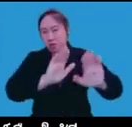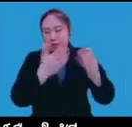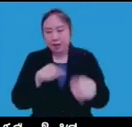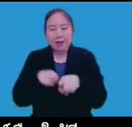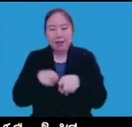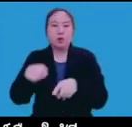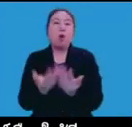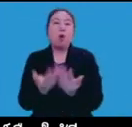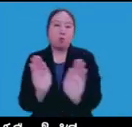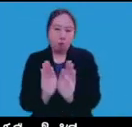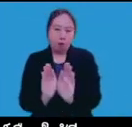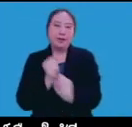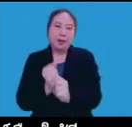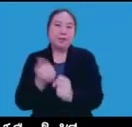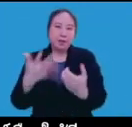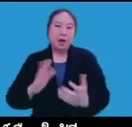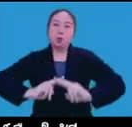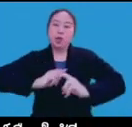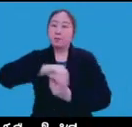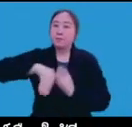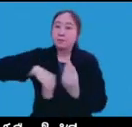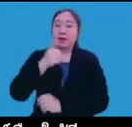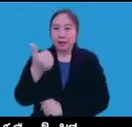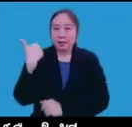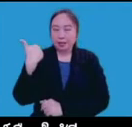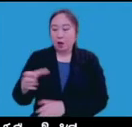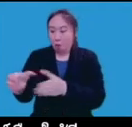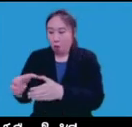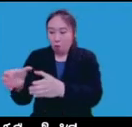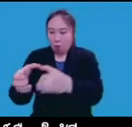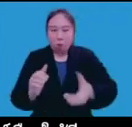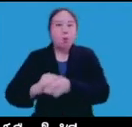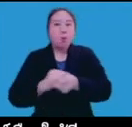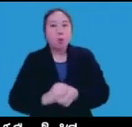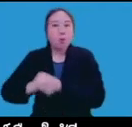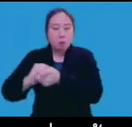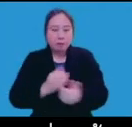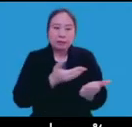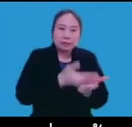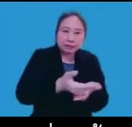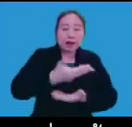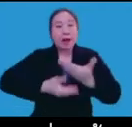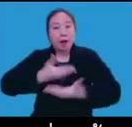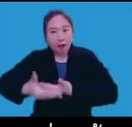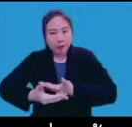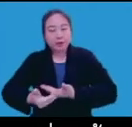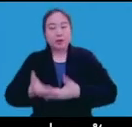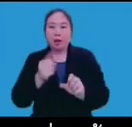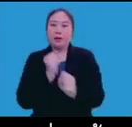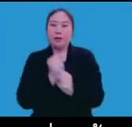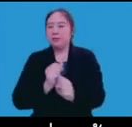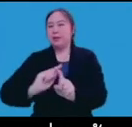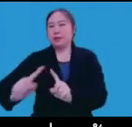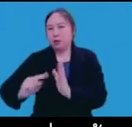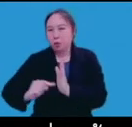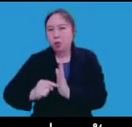งนี้เขาจะพึ่งตนเองได้นะคะหลังจากนั้นนะคะจะต้องมีการรวมกลุ่มรวมซื้อรวมขายกรมการชนทำหลายบทบาทค่ะท